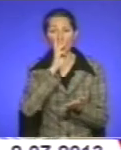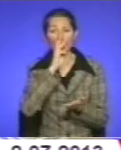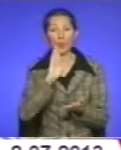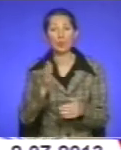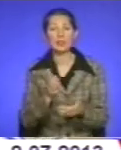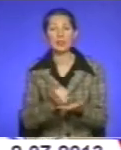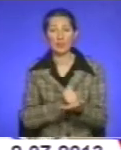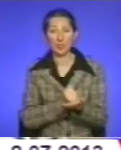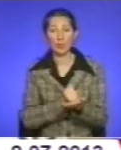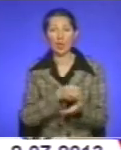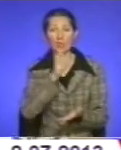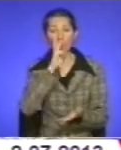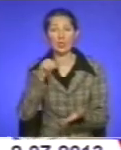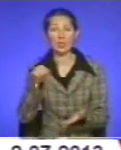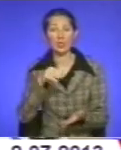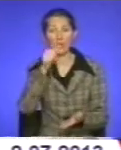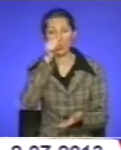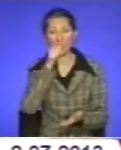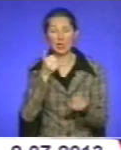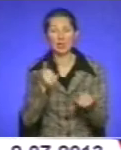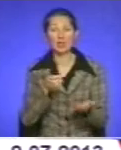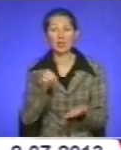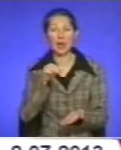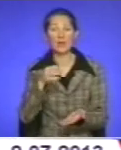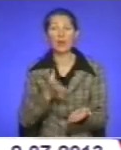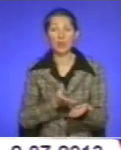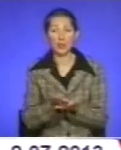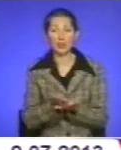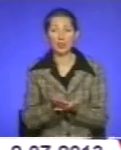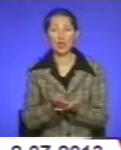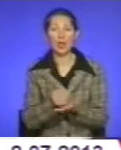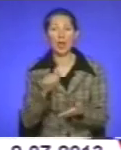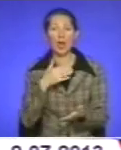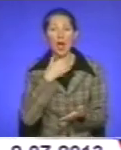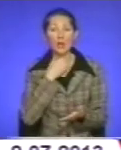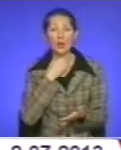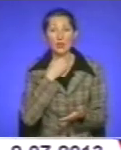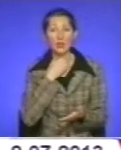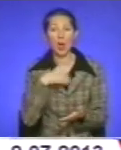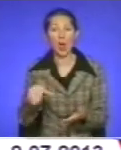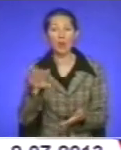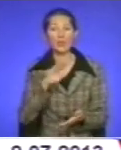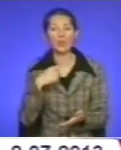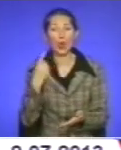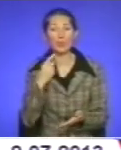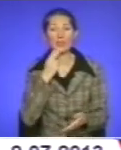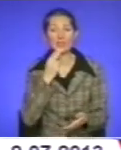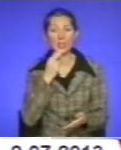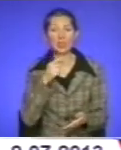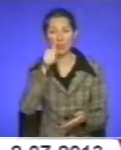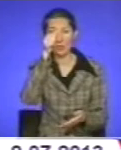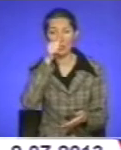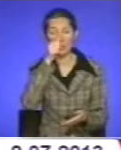заробітної плати по травню місяці. Зараз травень виплачений аванс. по всій області за червень місяць,